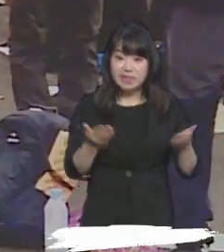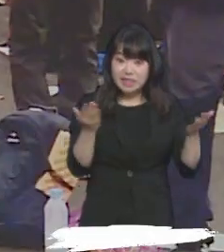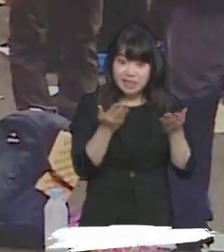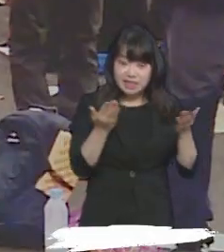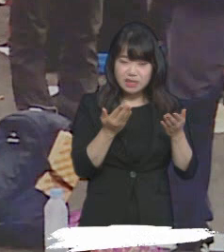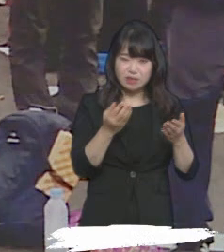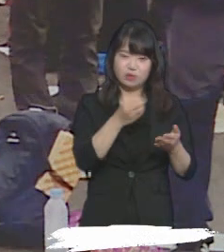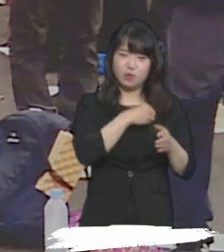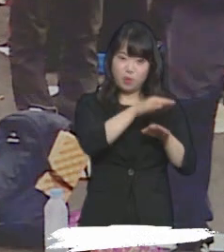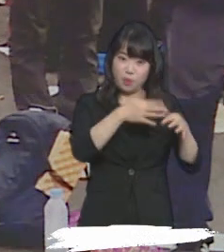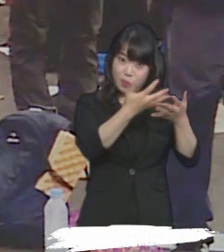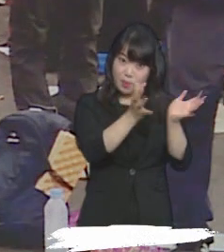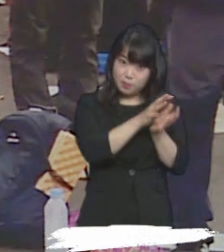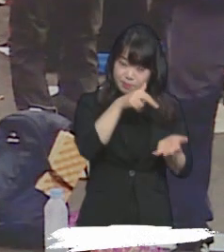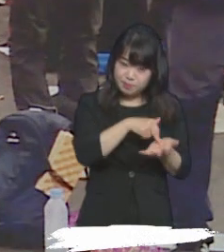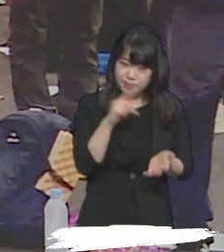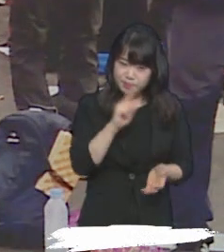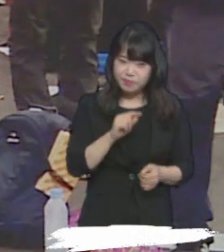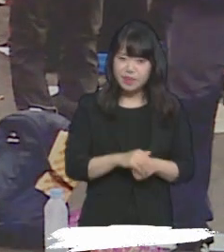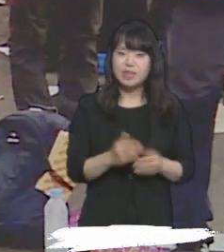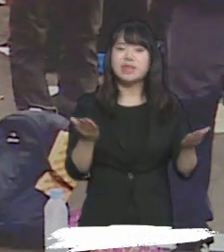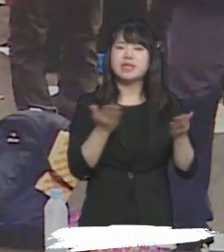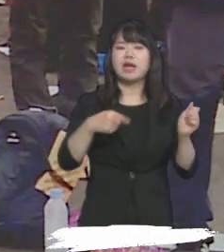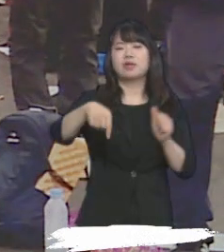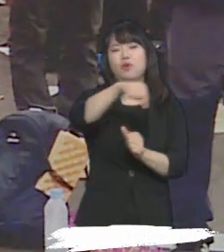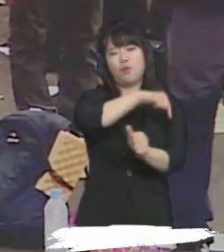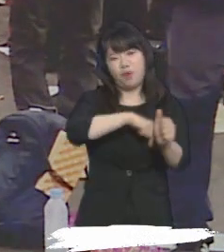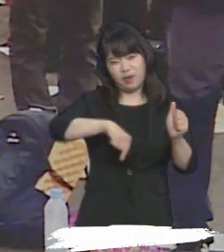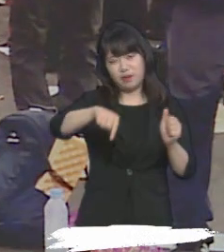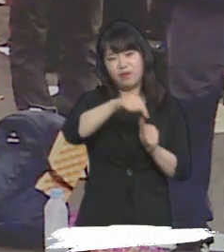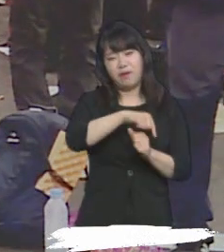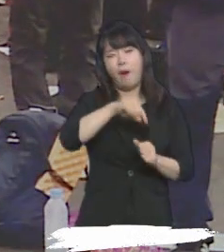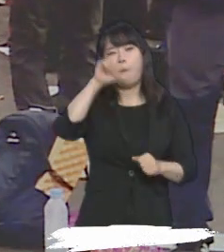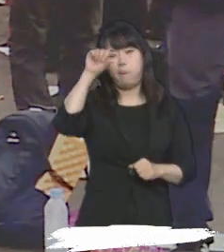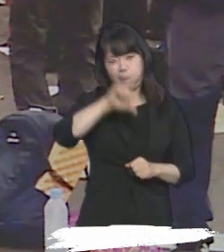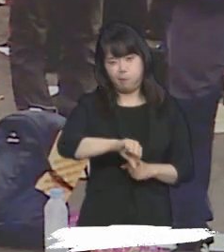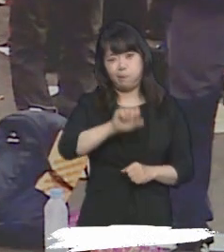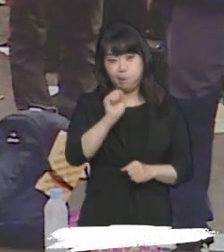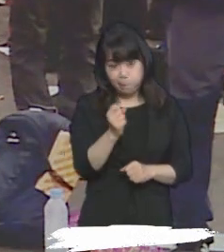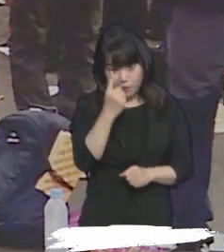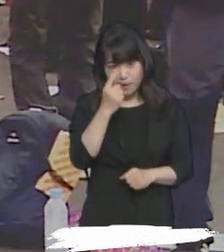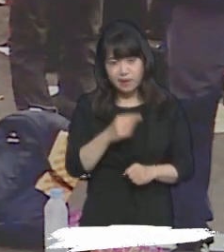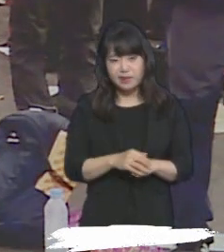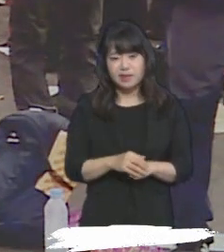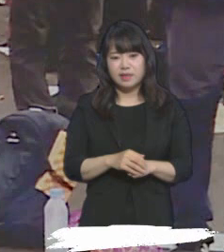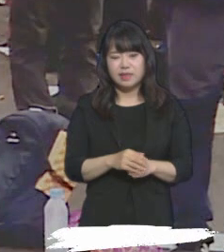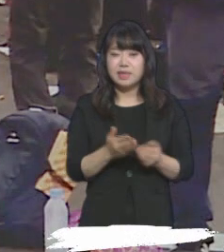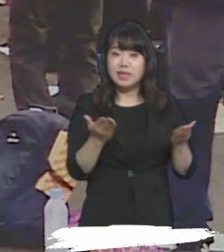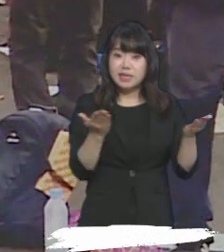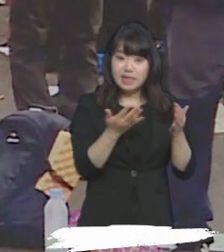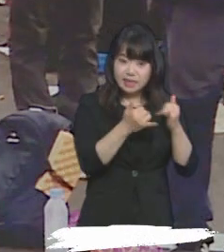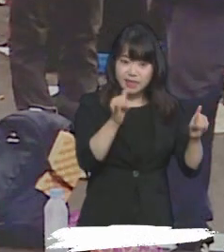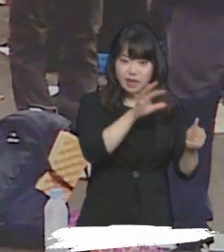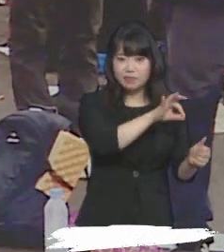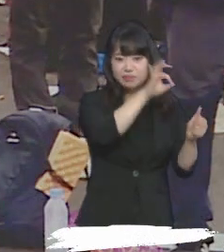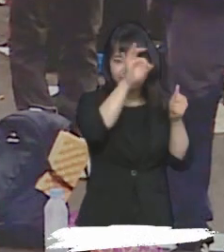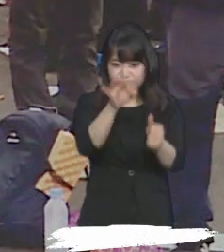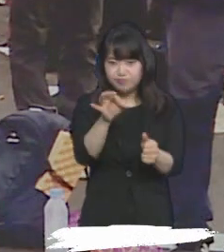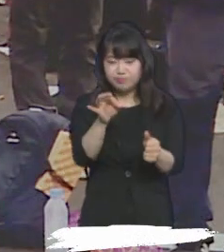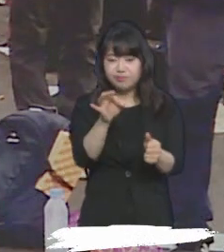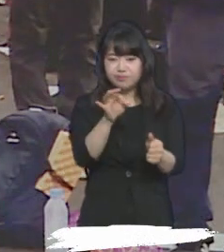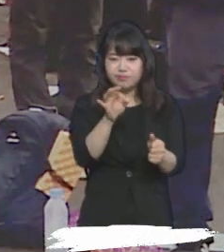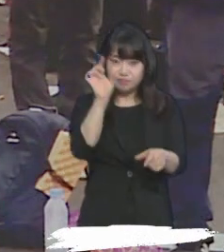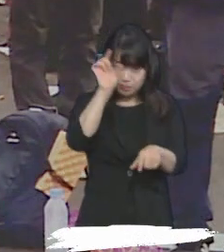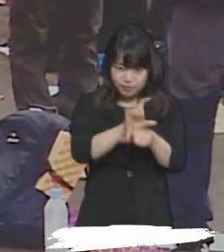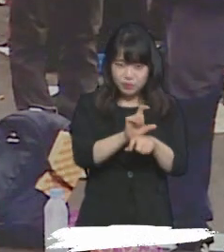노동조합이 생각하기로는 노동 환경 전반적인 노동 환경 자체가 열악하기 때문에 그 인력 충원과